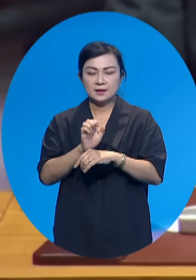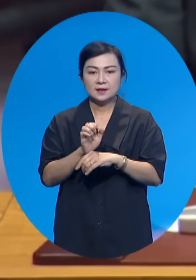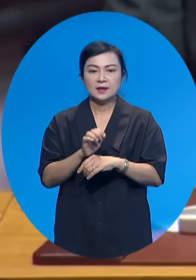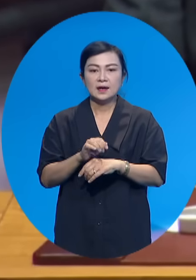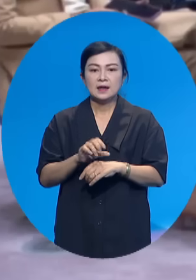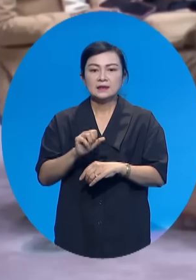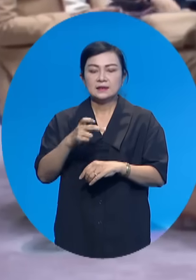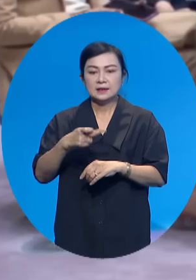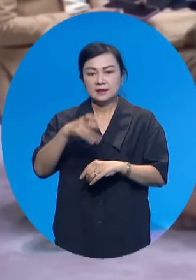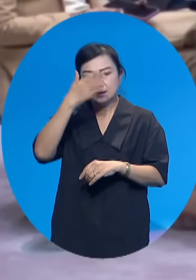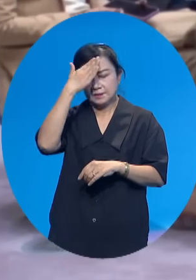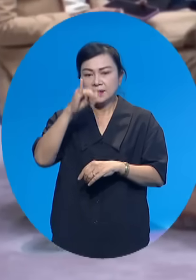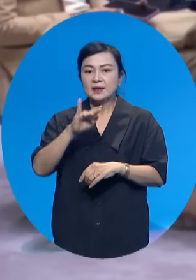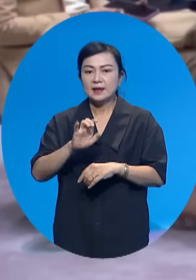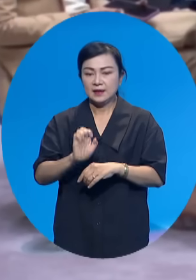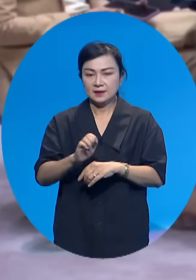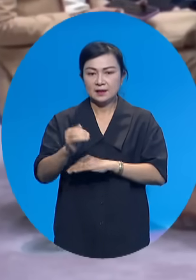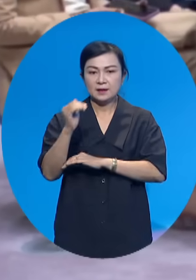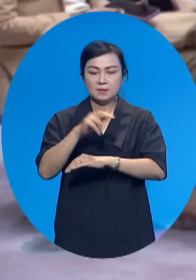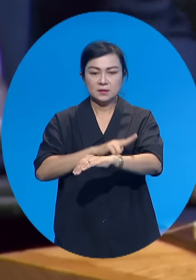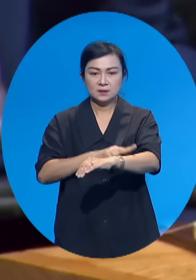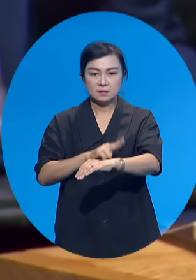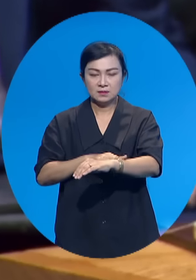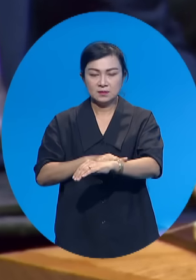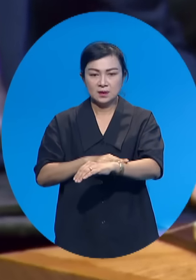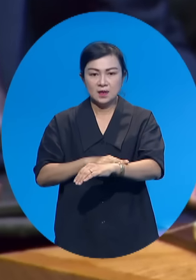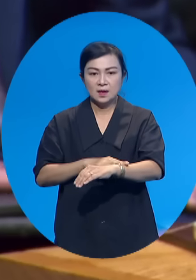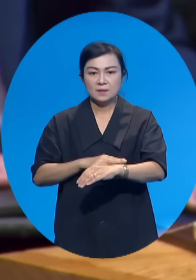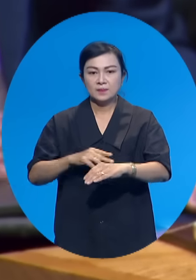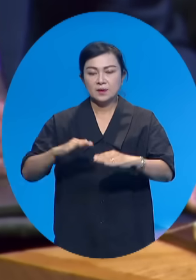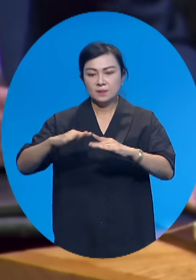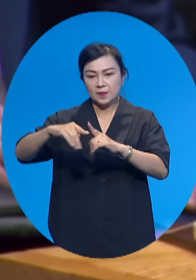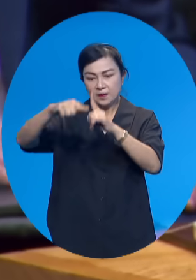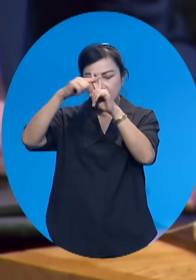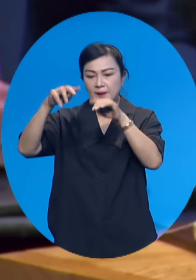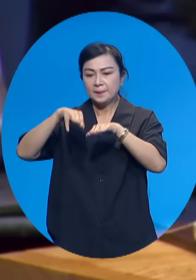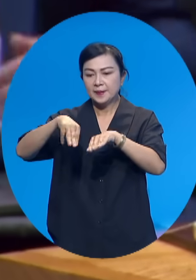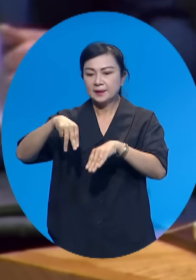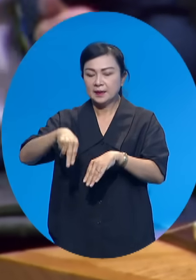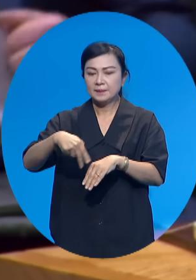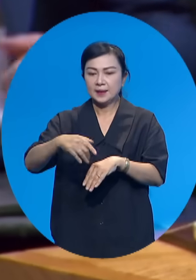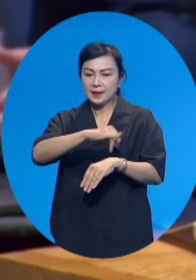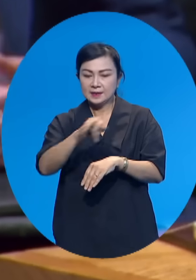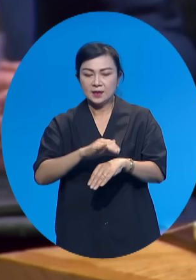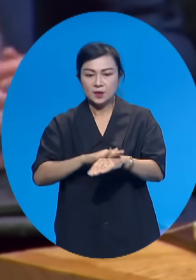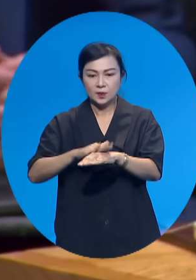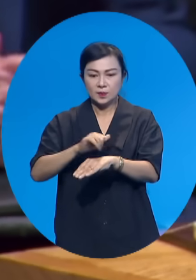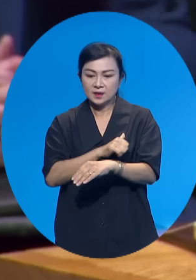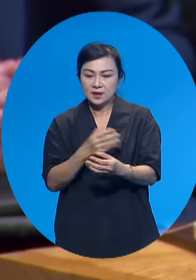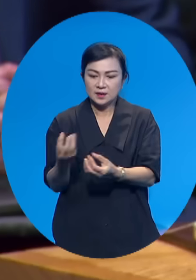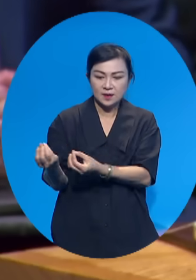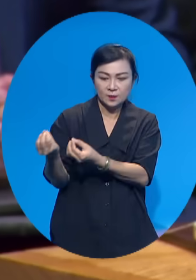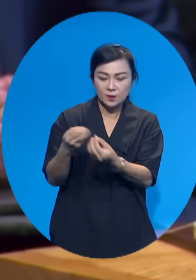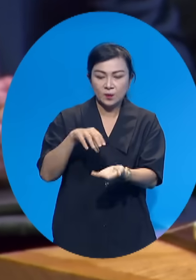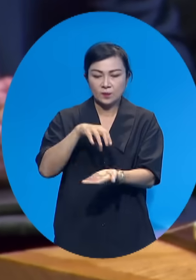Quốc shad eren Cho biết Israel đã thành lập lực lượng để dựng các bệnh viện giả chiến ở phía Nam giải gaza sau khi kêo gọi người dân sơ tán